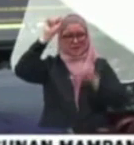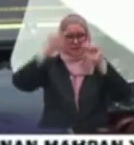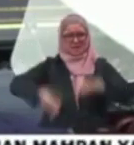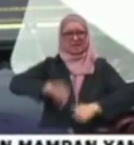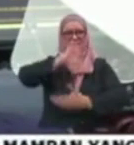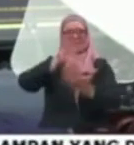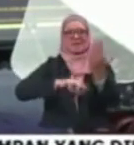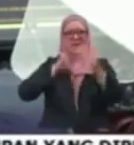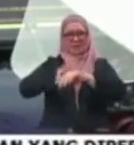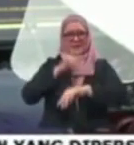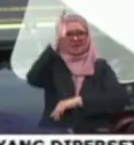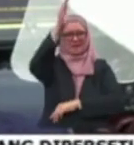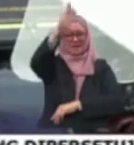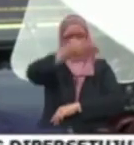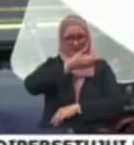yang lebih baik.